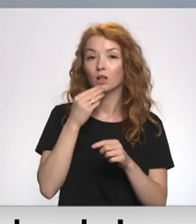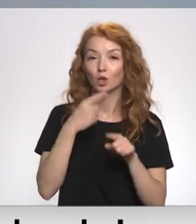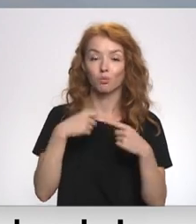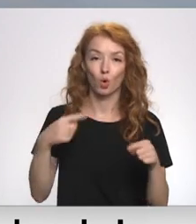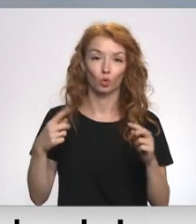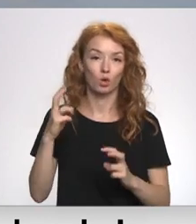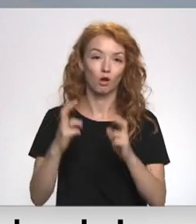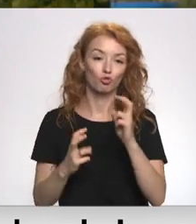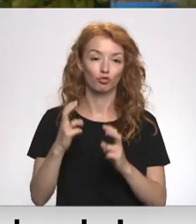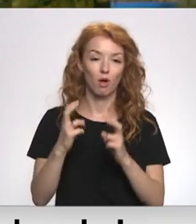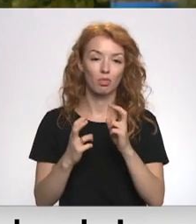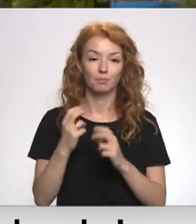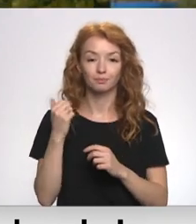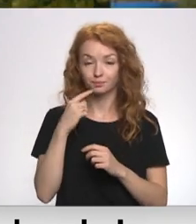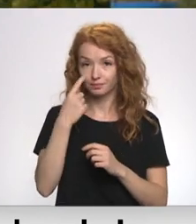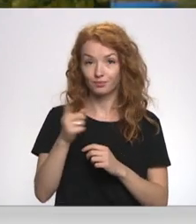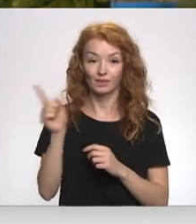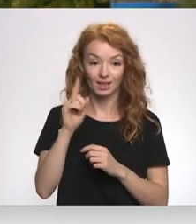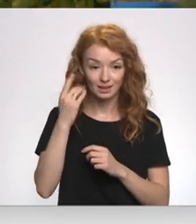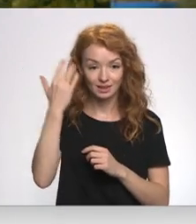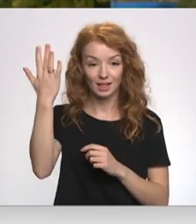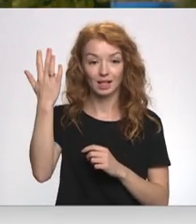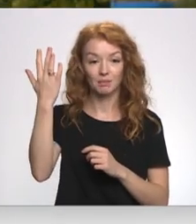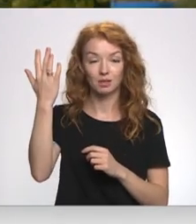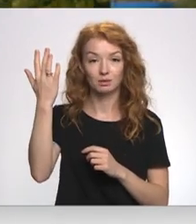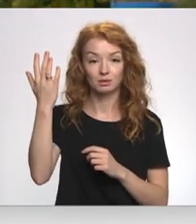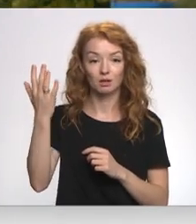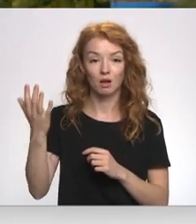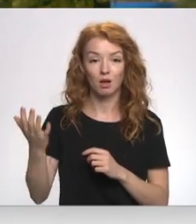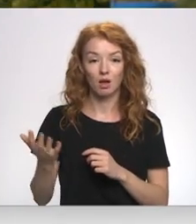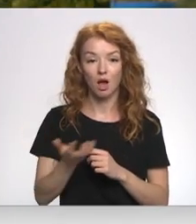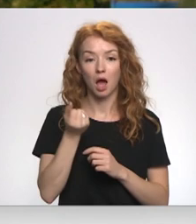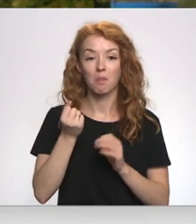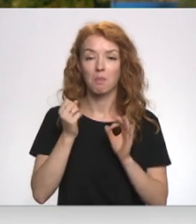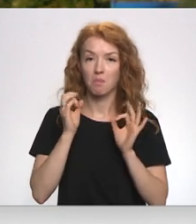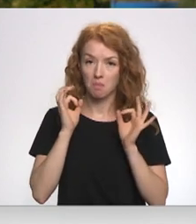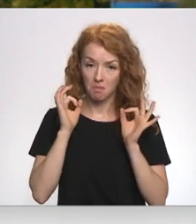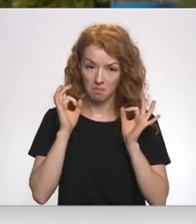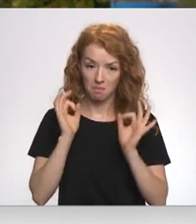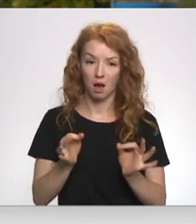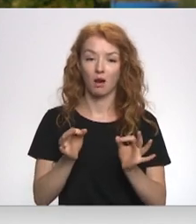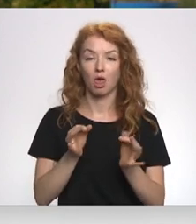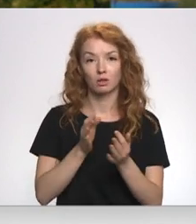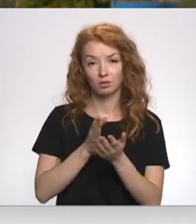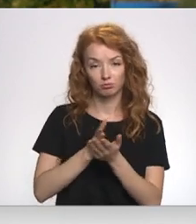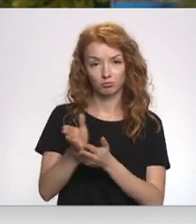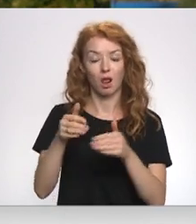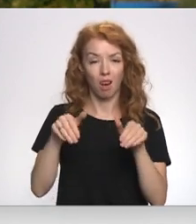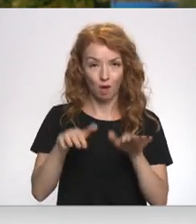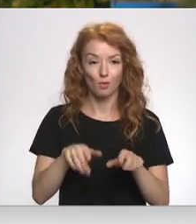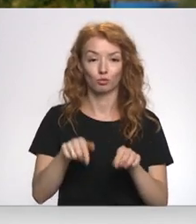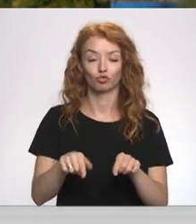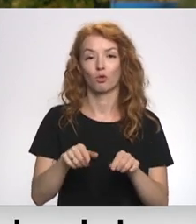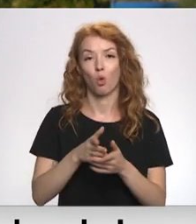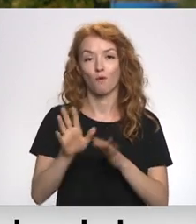produktu ražošanā. Ir cerības, ka ar pareizajiem uzsvariem tas tiks